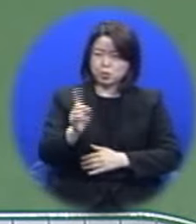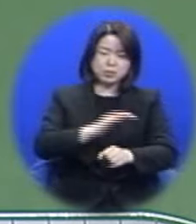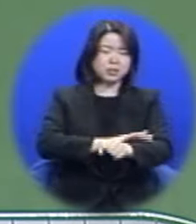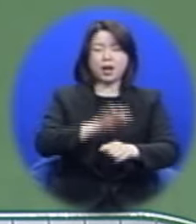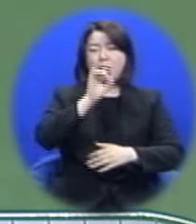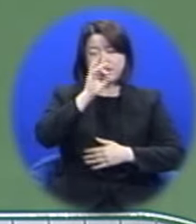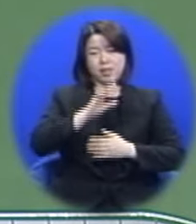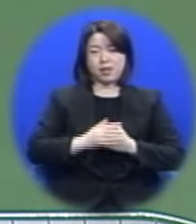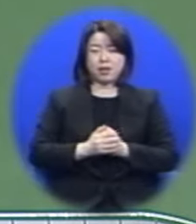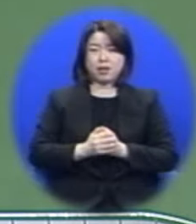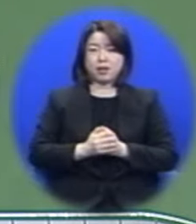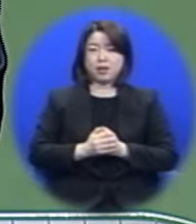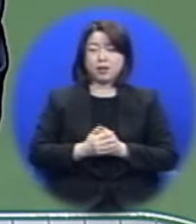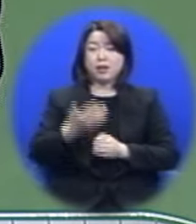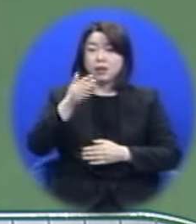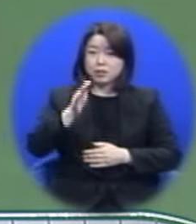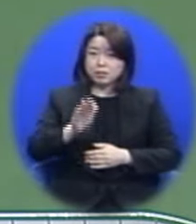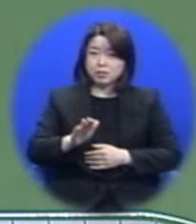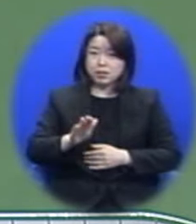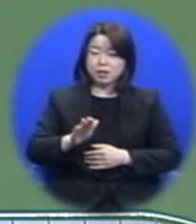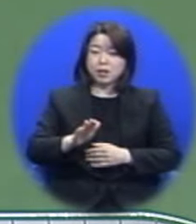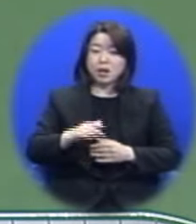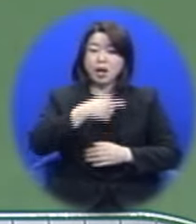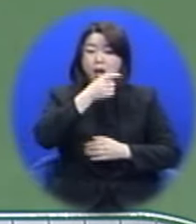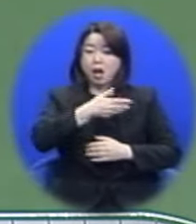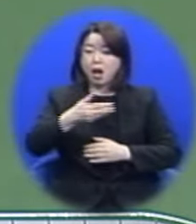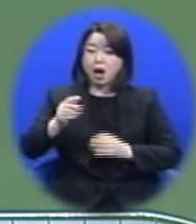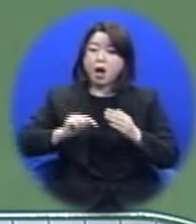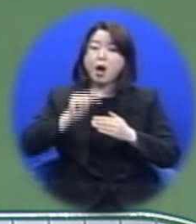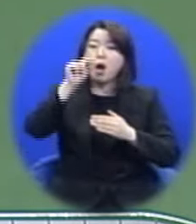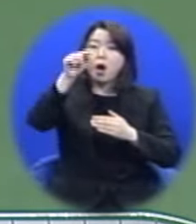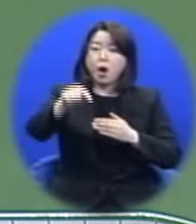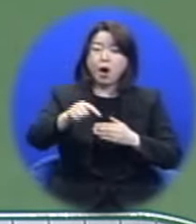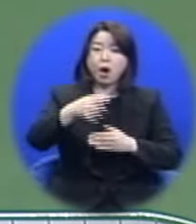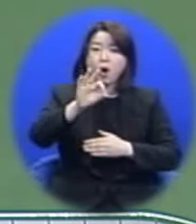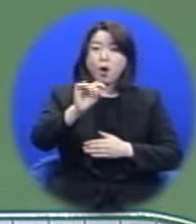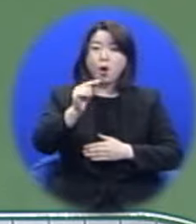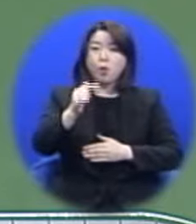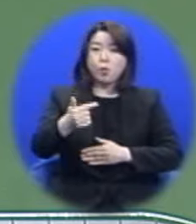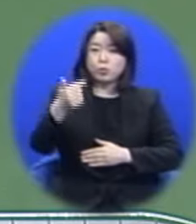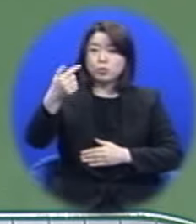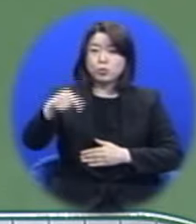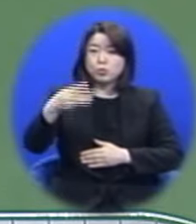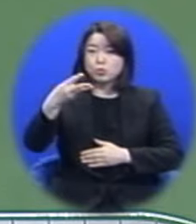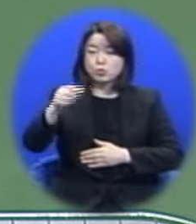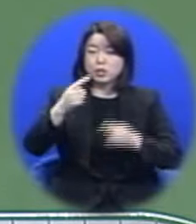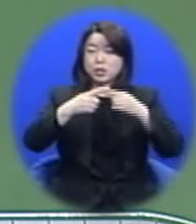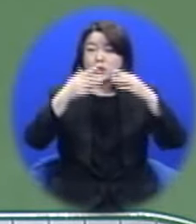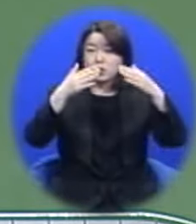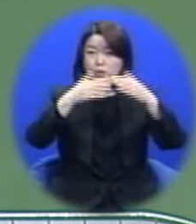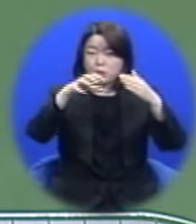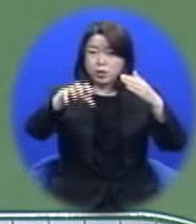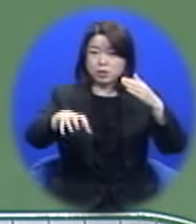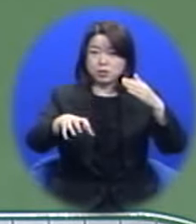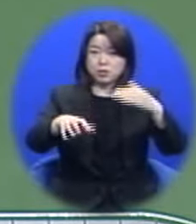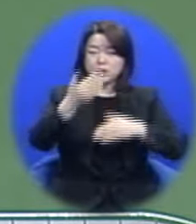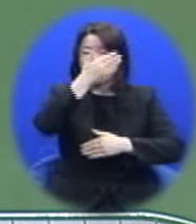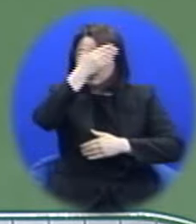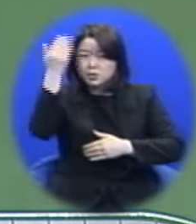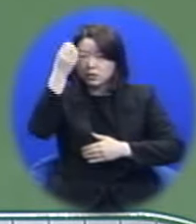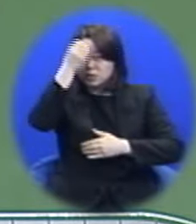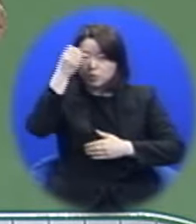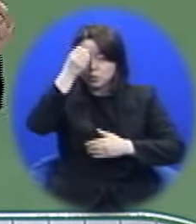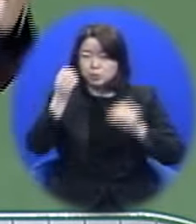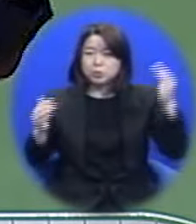돼요. 그런데 강 건너편에 있는 온누리교회라는 교회에서 청년 대학생들,